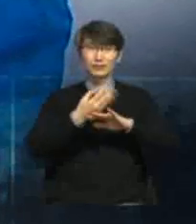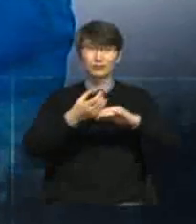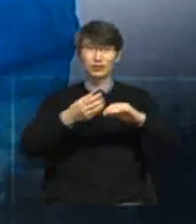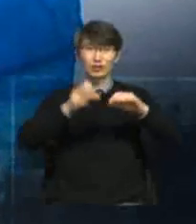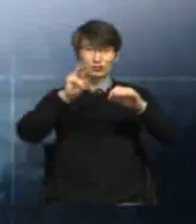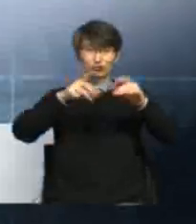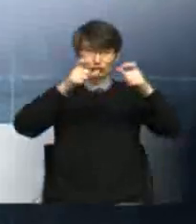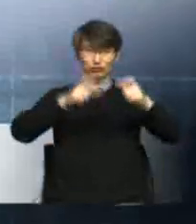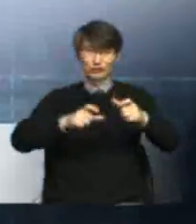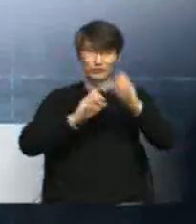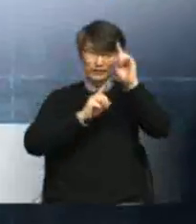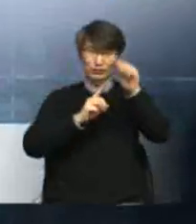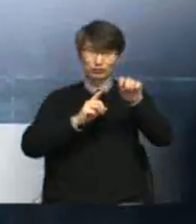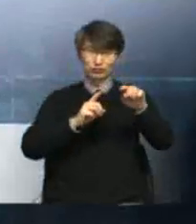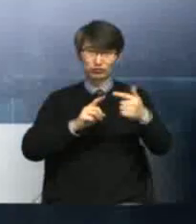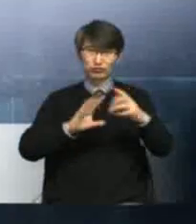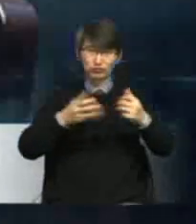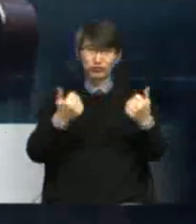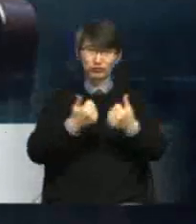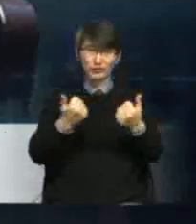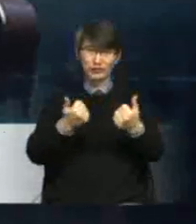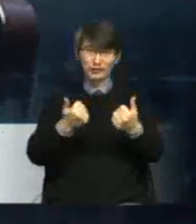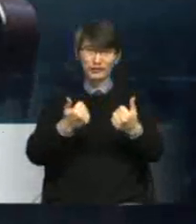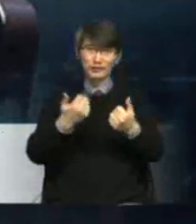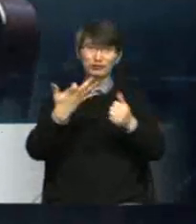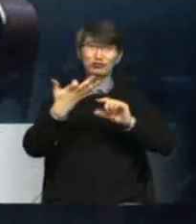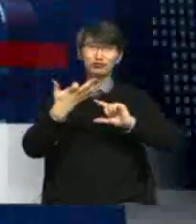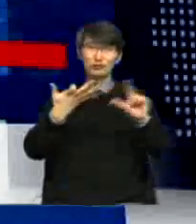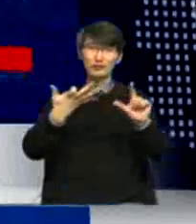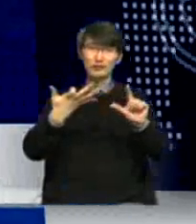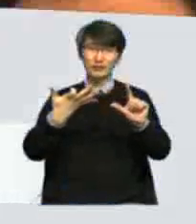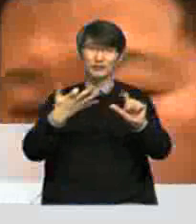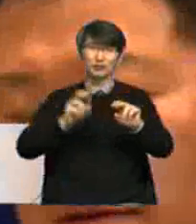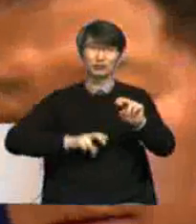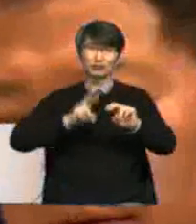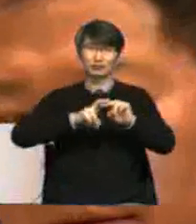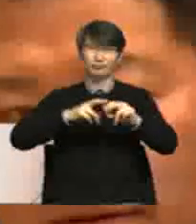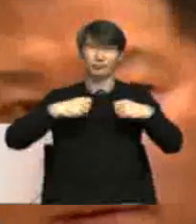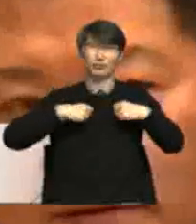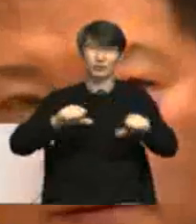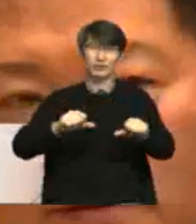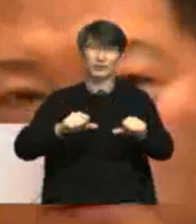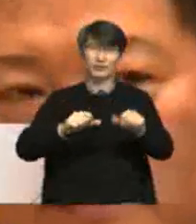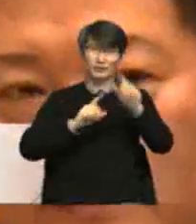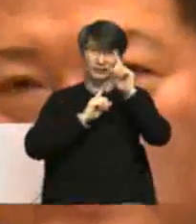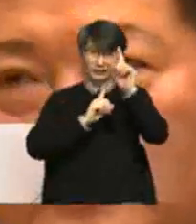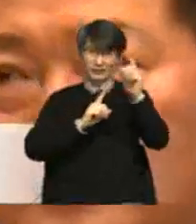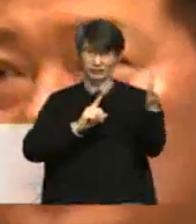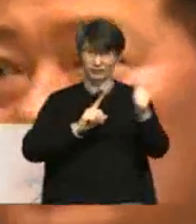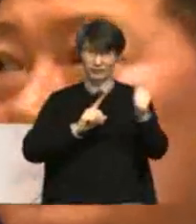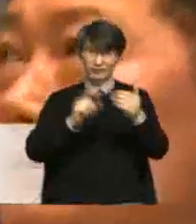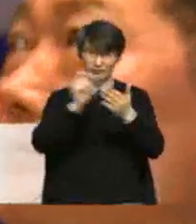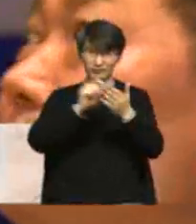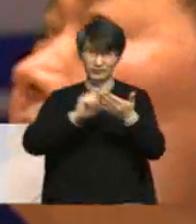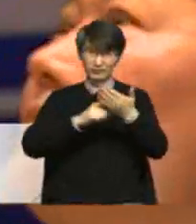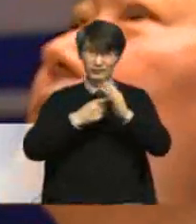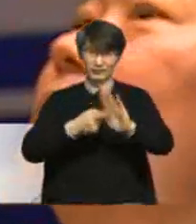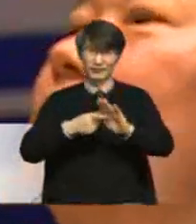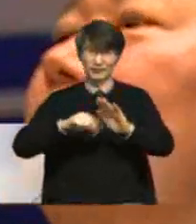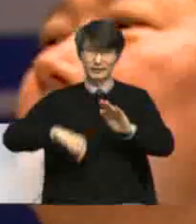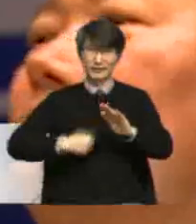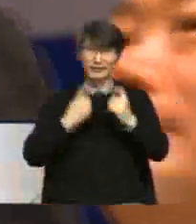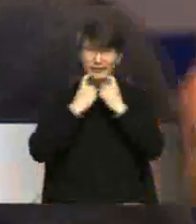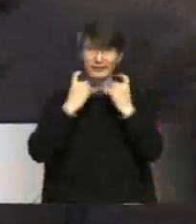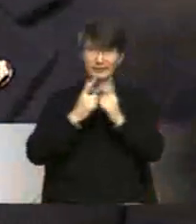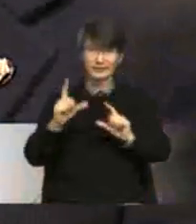금천구 더불어 민주당이 훈 국회의원이 지난 19일 불출마를 선언했습니다 이훈 외관은 입장문을 통해 최근 불거진